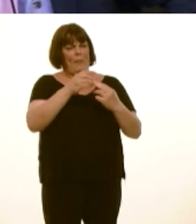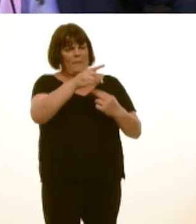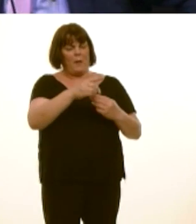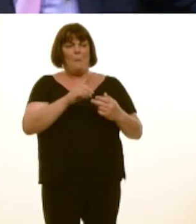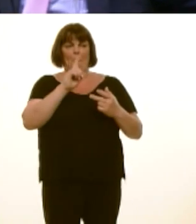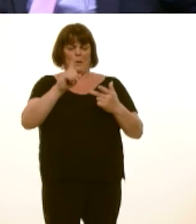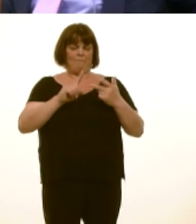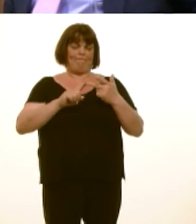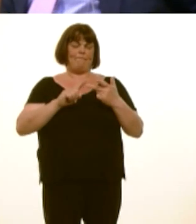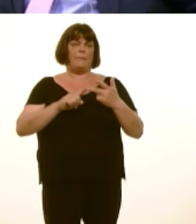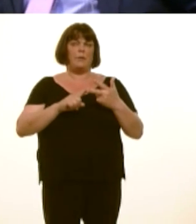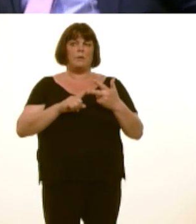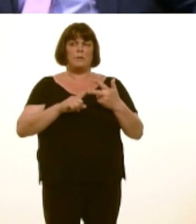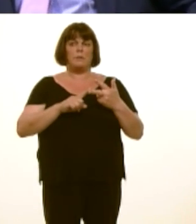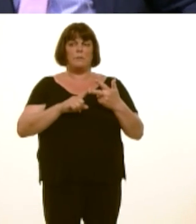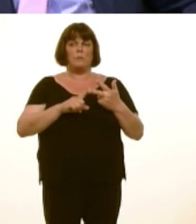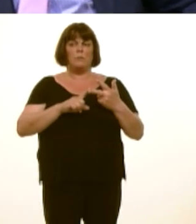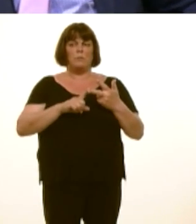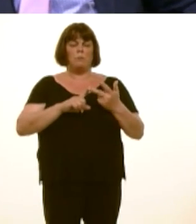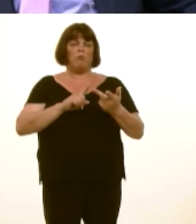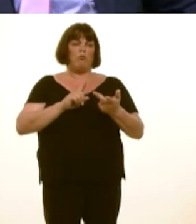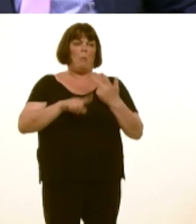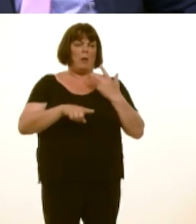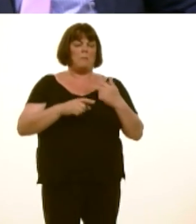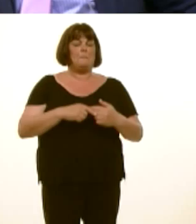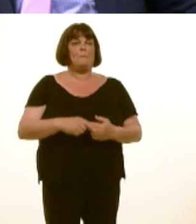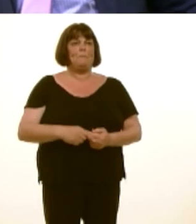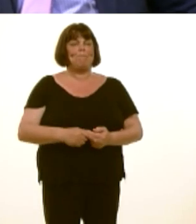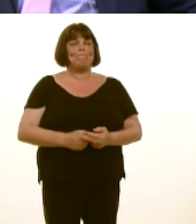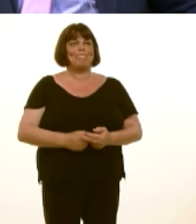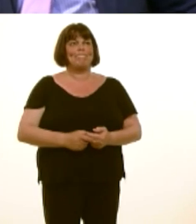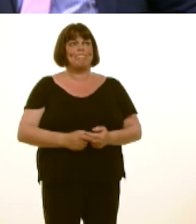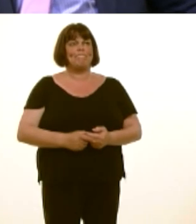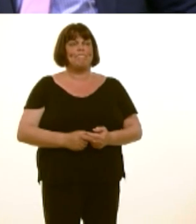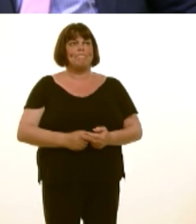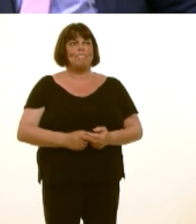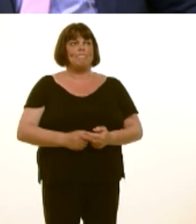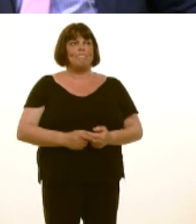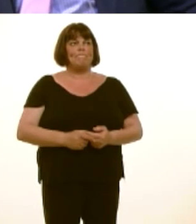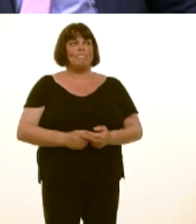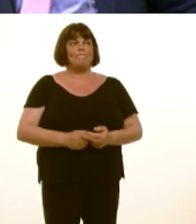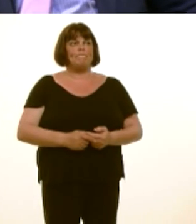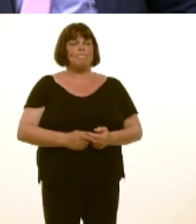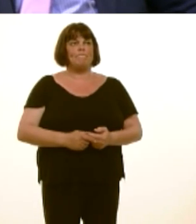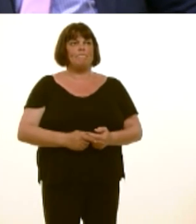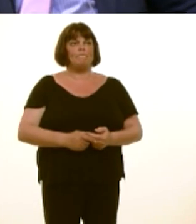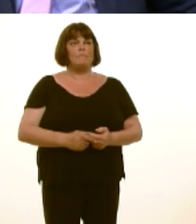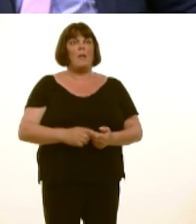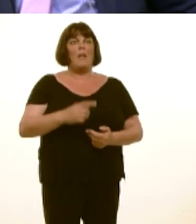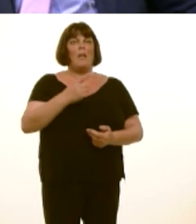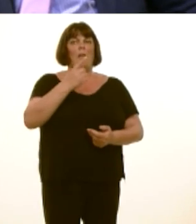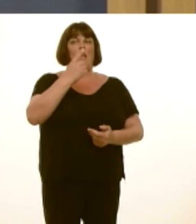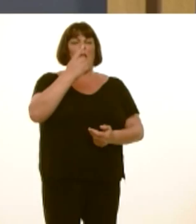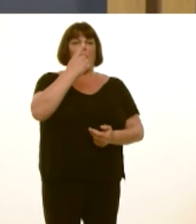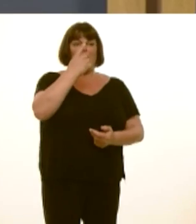allaf hwn i ddod yn rhywbeth sydd yn dod tu yn y system cynllunio, felly mae Gweinidogion yn ffili gweud ragor ar hwn